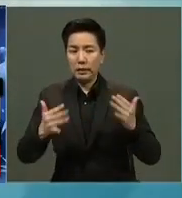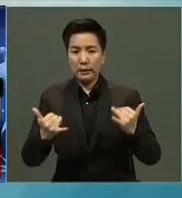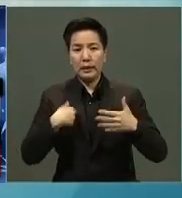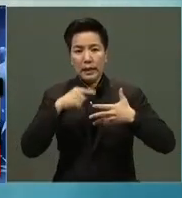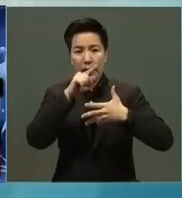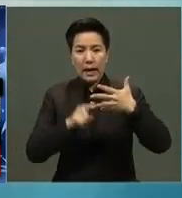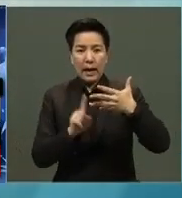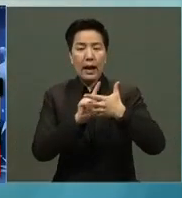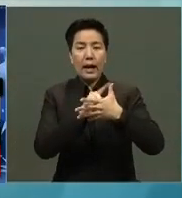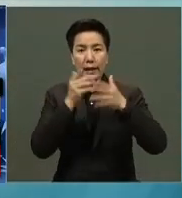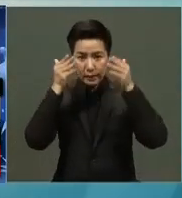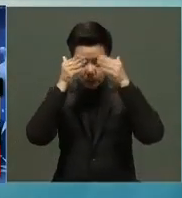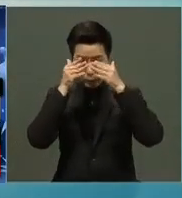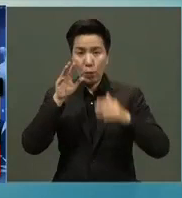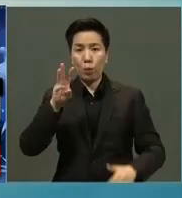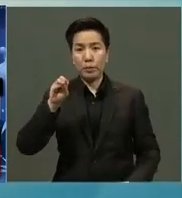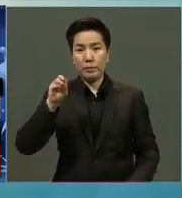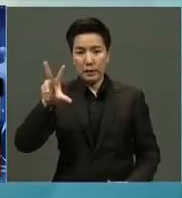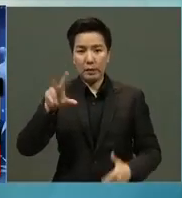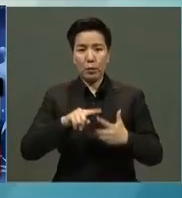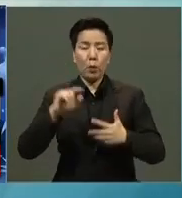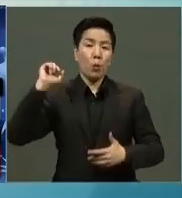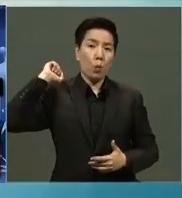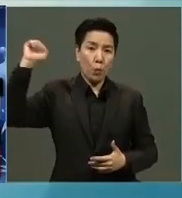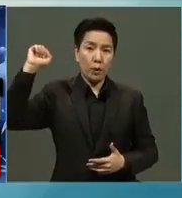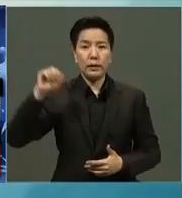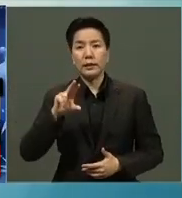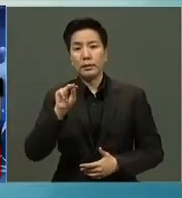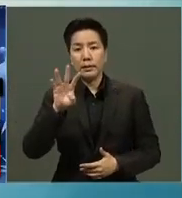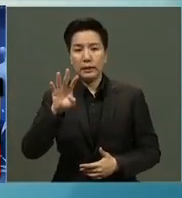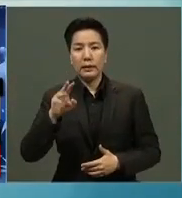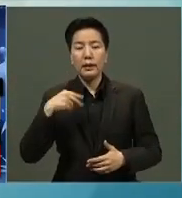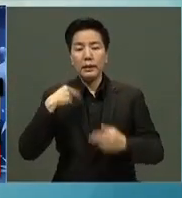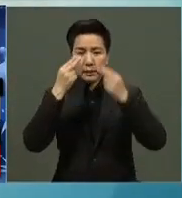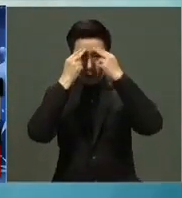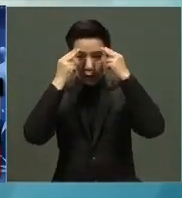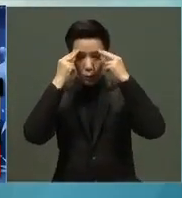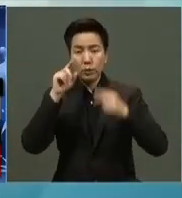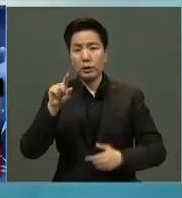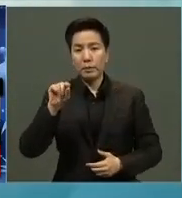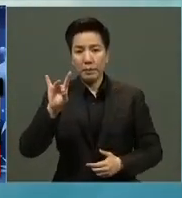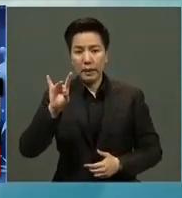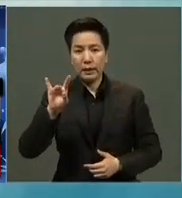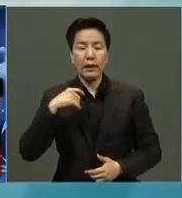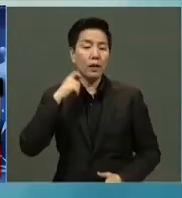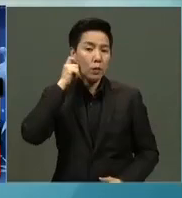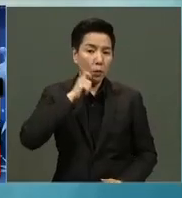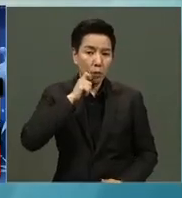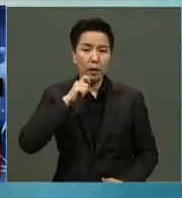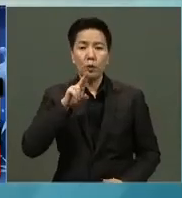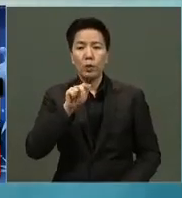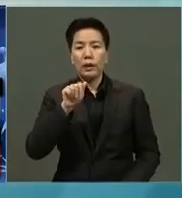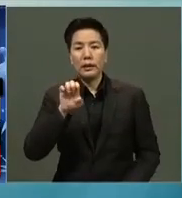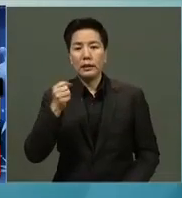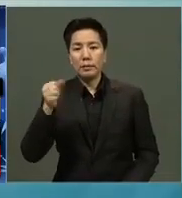5ดับแรกก็จะเป็นอินโดนีเซีย 63รายคู่เวร 34แซนดี้อาระเบีย 28 your 25และ